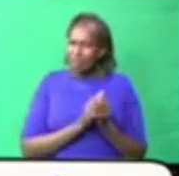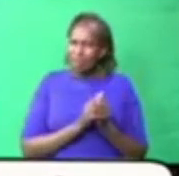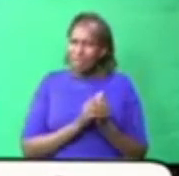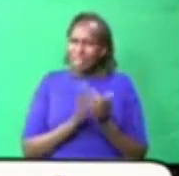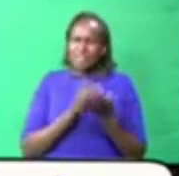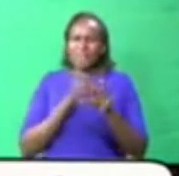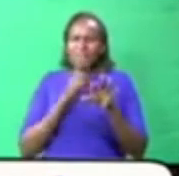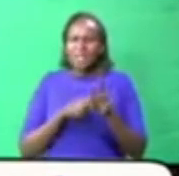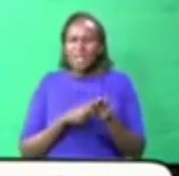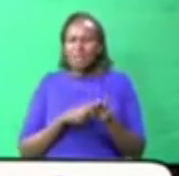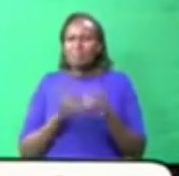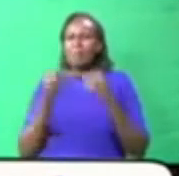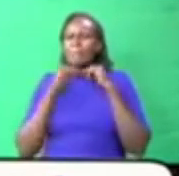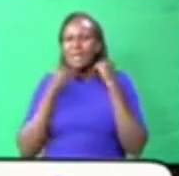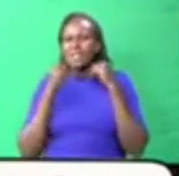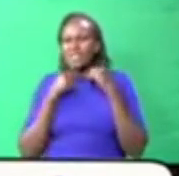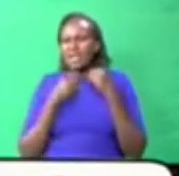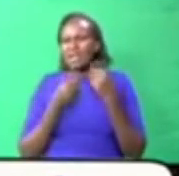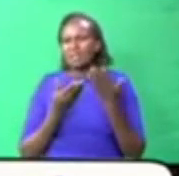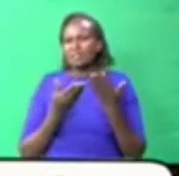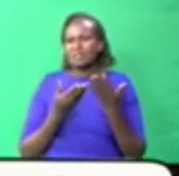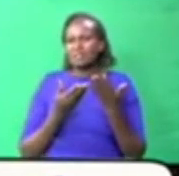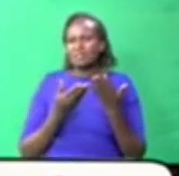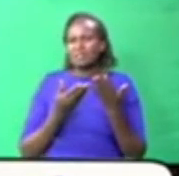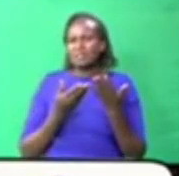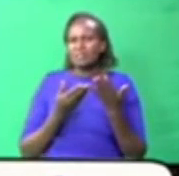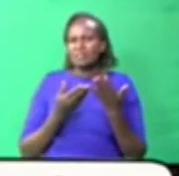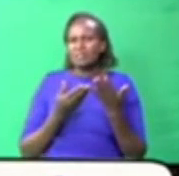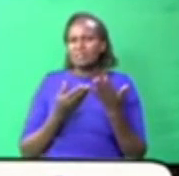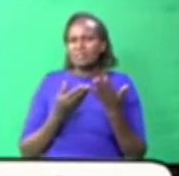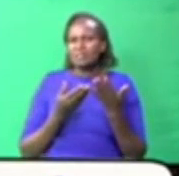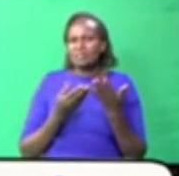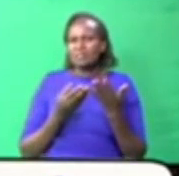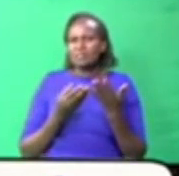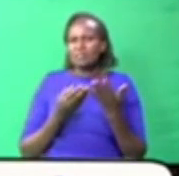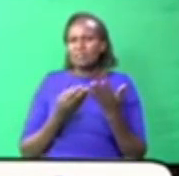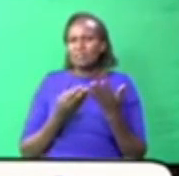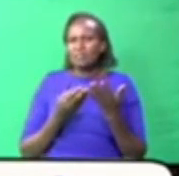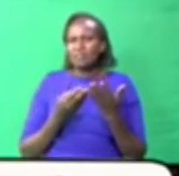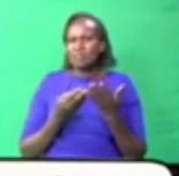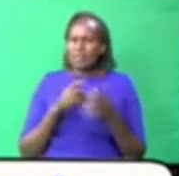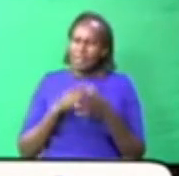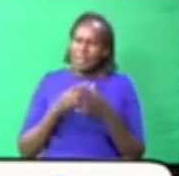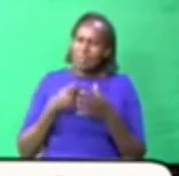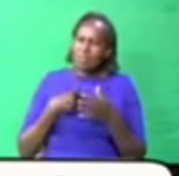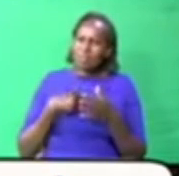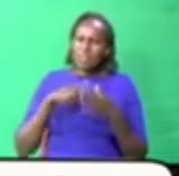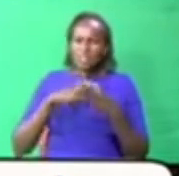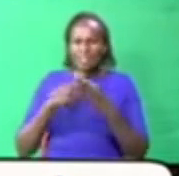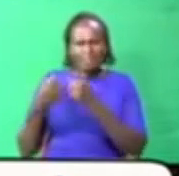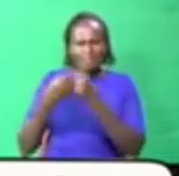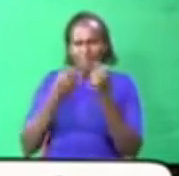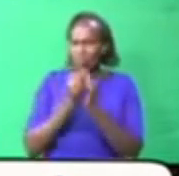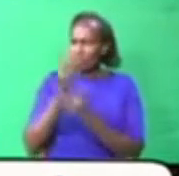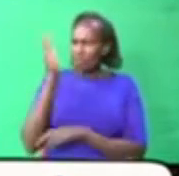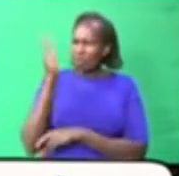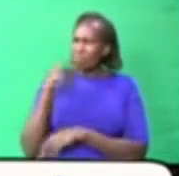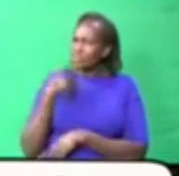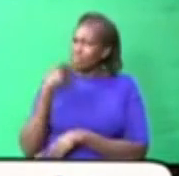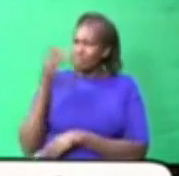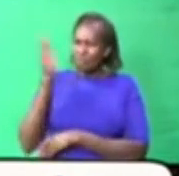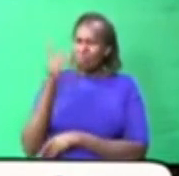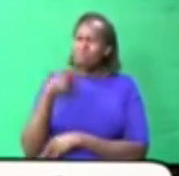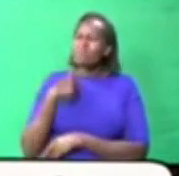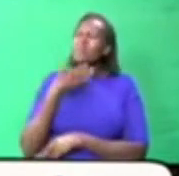mwingine hawana mahitaji yao, hawezi kumiti mahitaji yao. Na nikaanza kustruggle na Mungu, nikamwambia Mungu, mimi